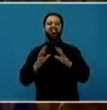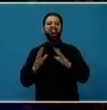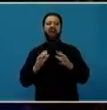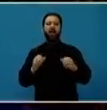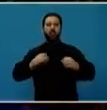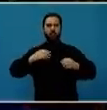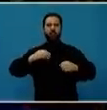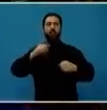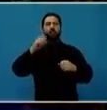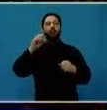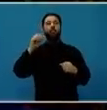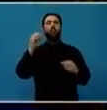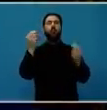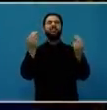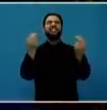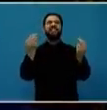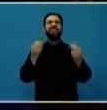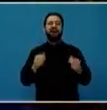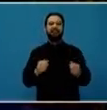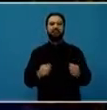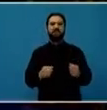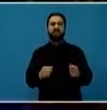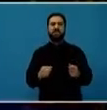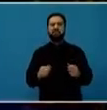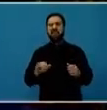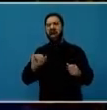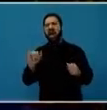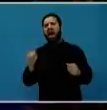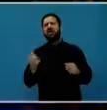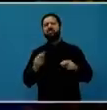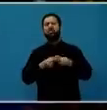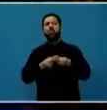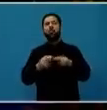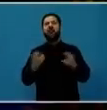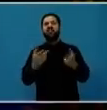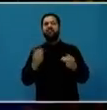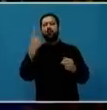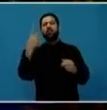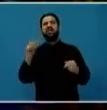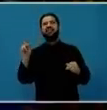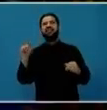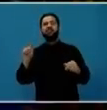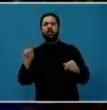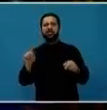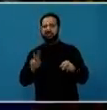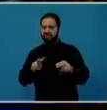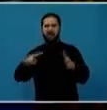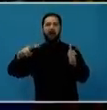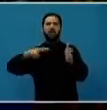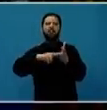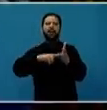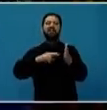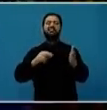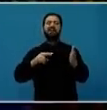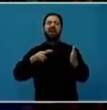cu un element electronic, ca și cum ar fi și noi niște dispozitive în care, odată conectați la energia divină,